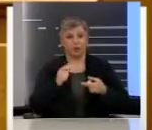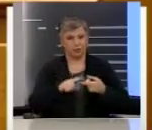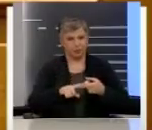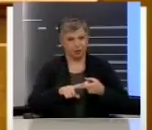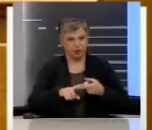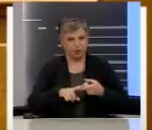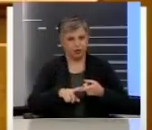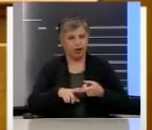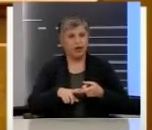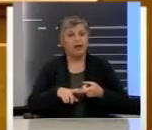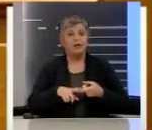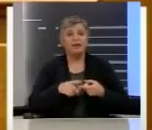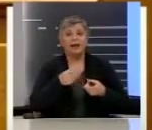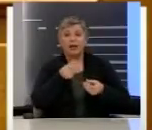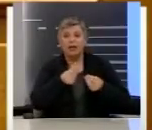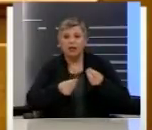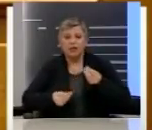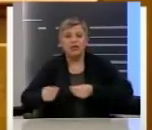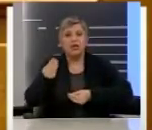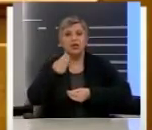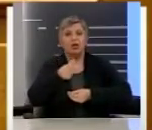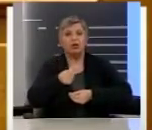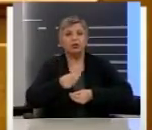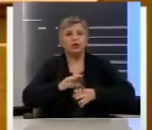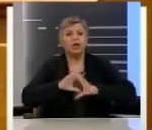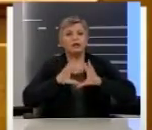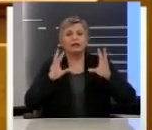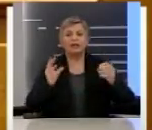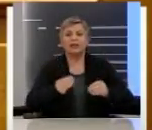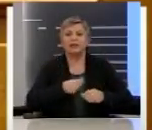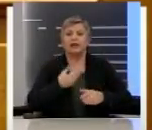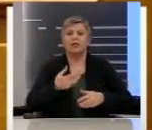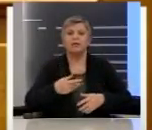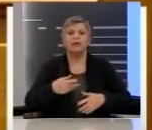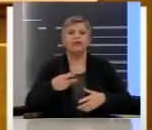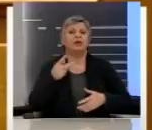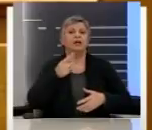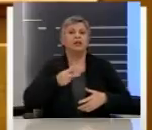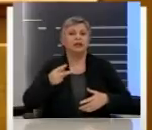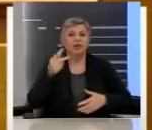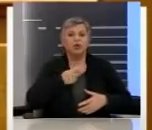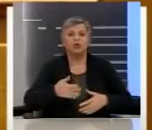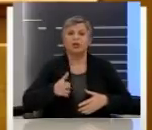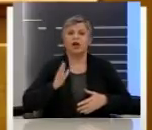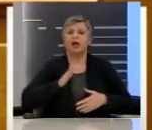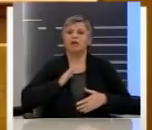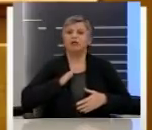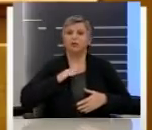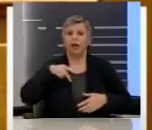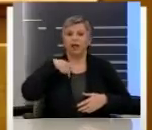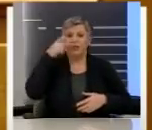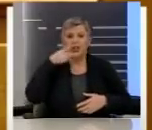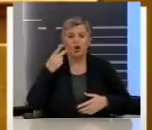λαϊκισμού στα ζητήματα που αφορούν το κράτος δικαίου και την προστασία των ατομικών δικαιωμάτων και ελευθεριών.